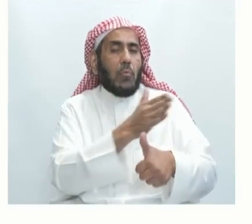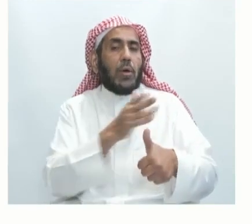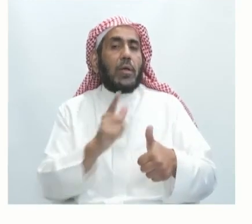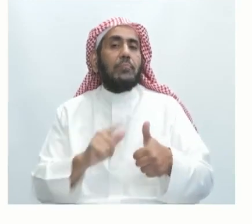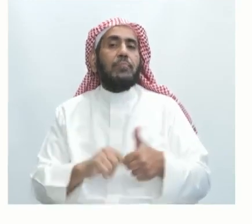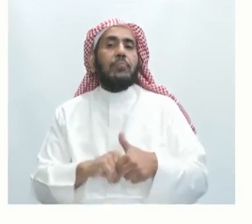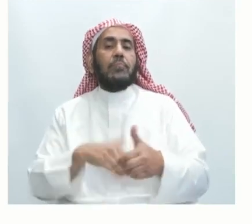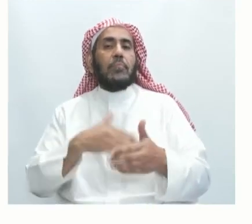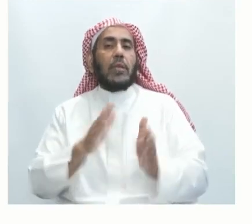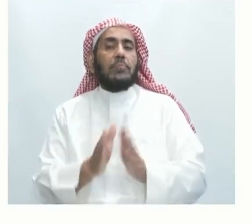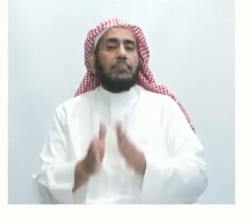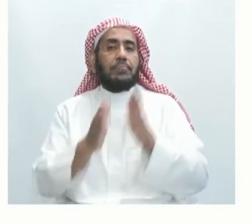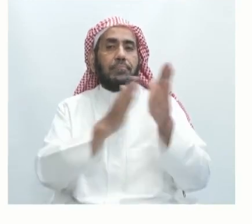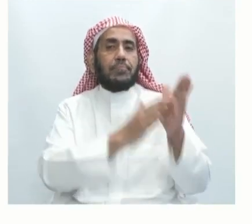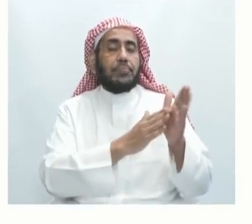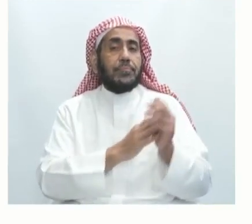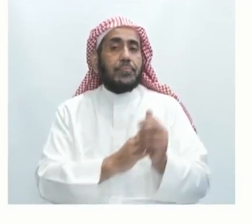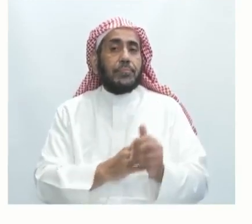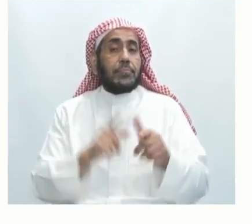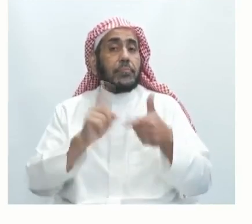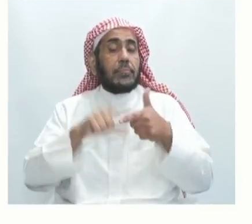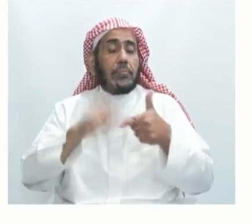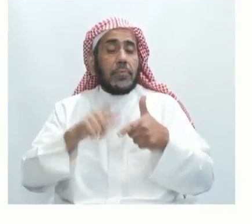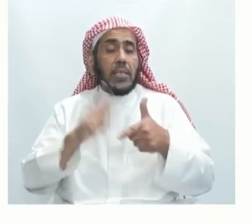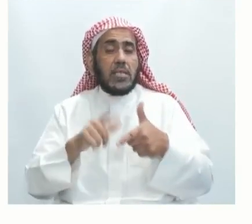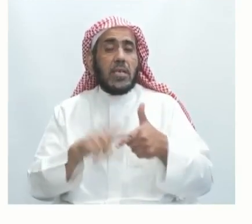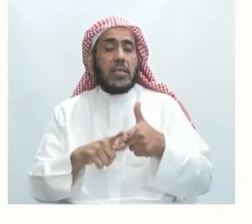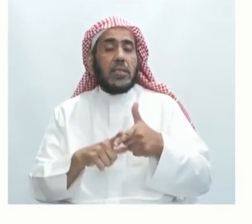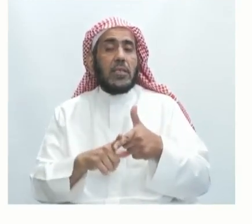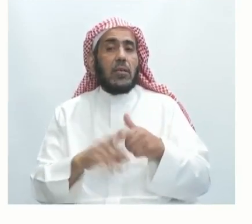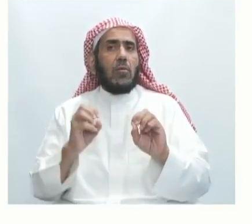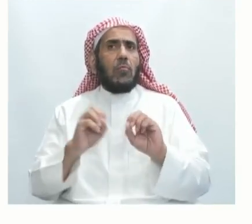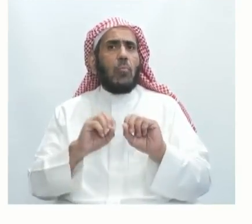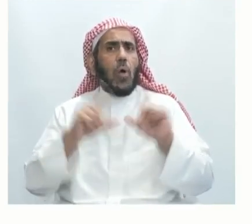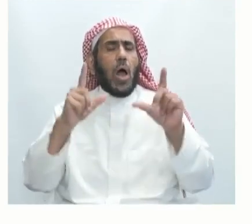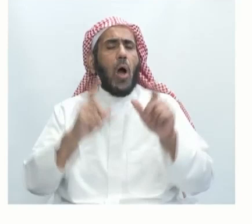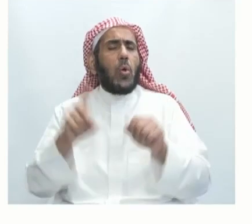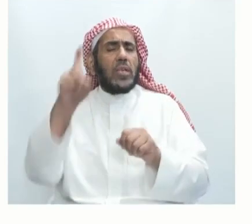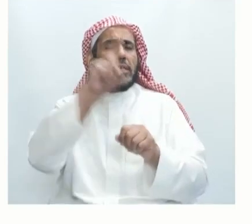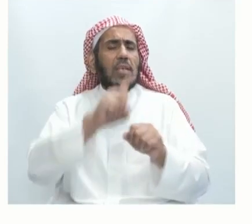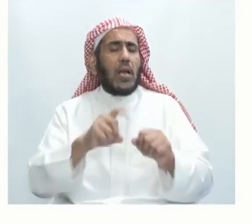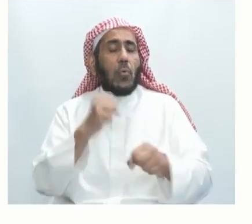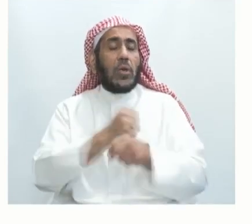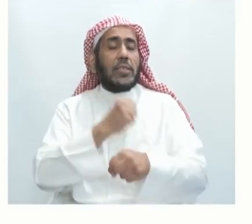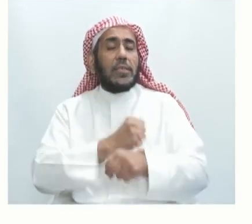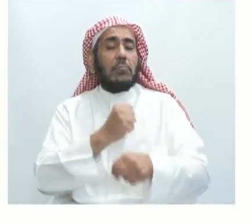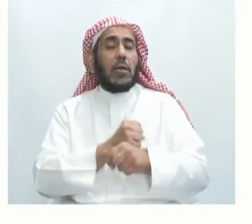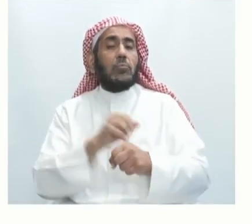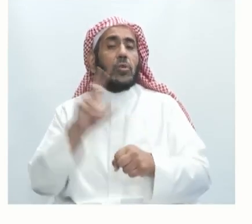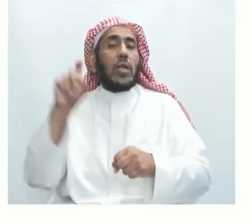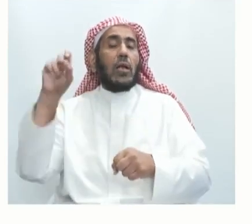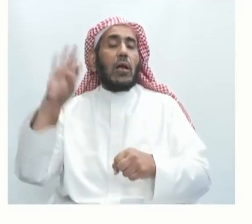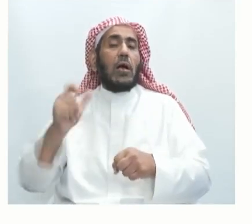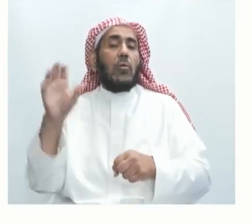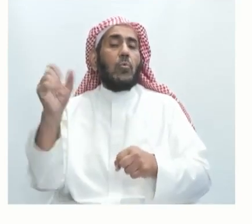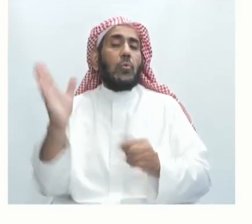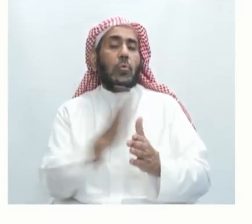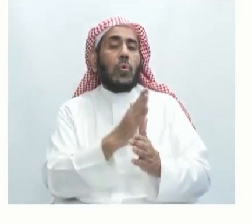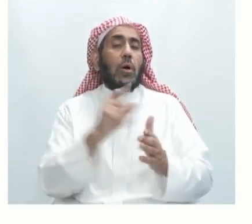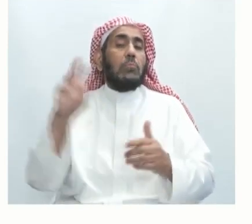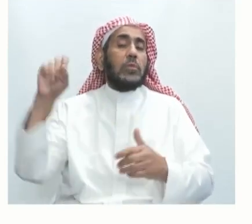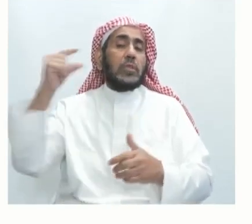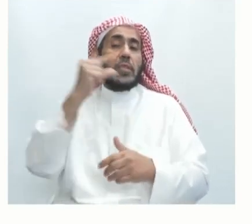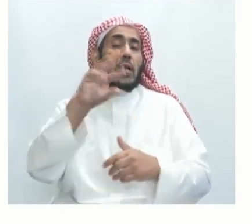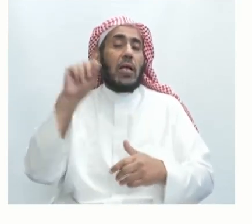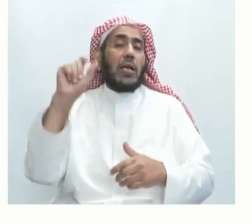الاول منهما الوجه الثاني فيما يثار حول التساؤل حول استعمال مصطلح القانون ومصطلح النظام